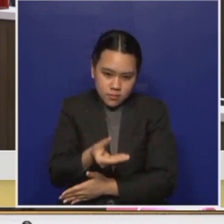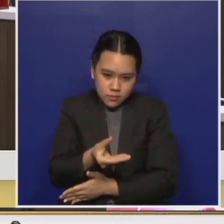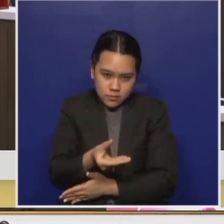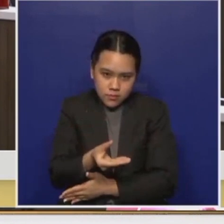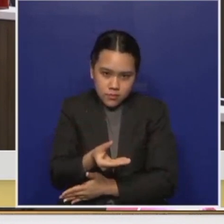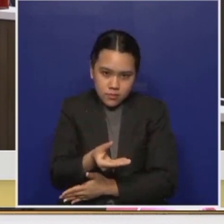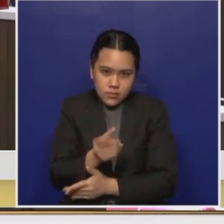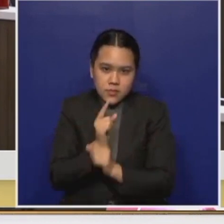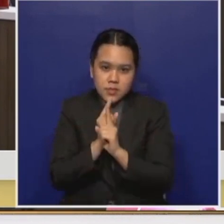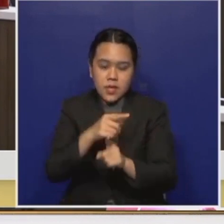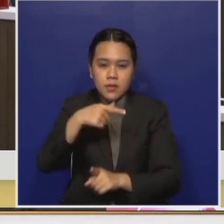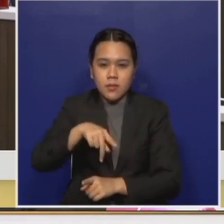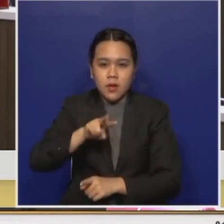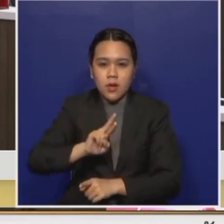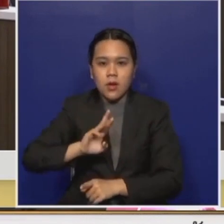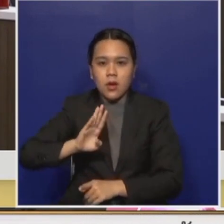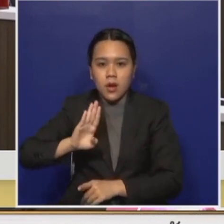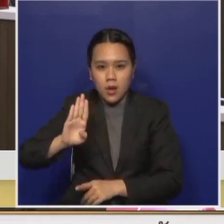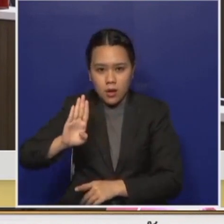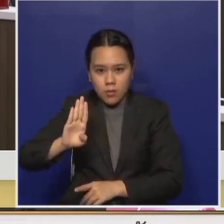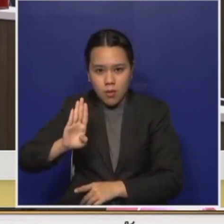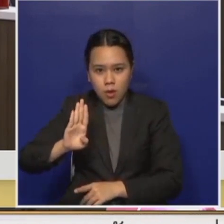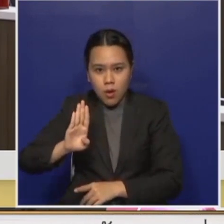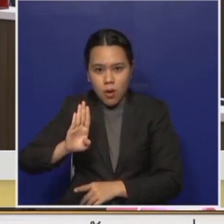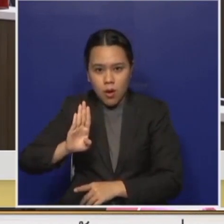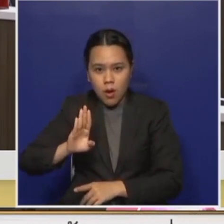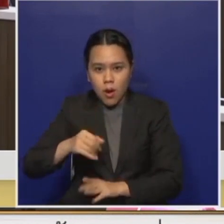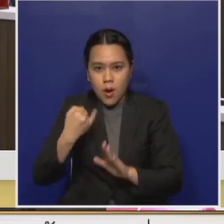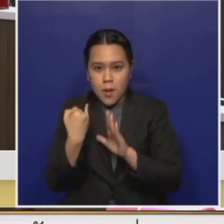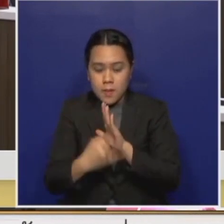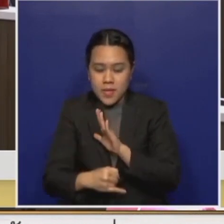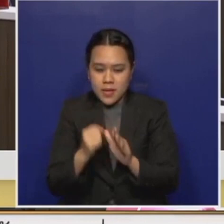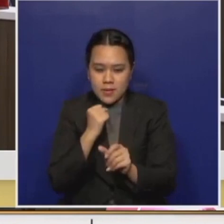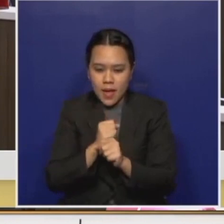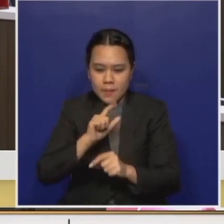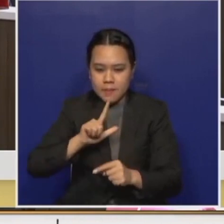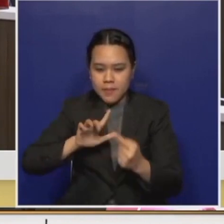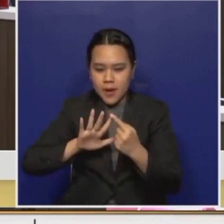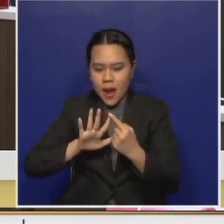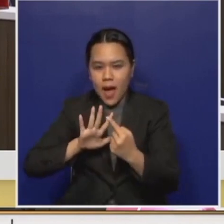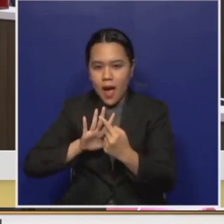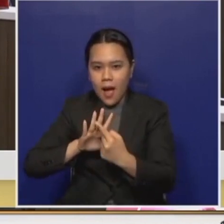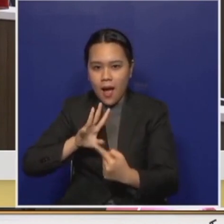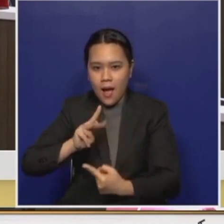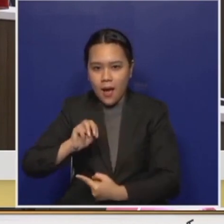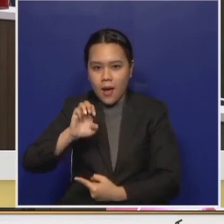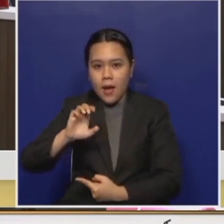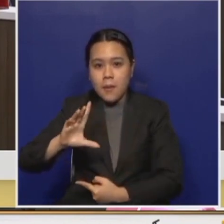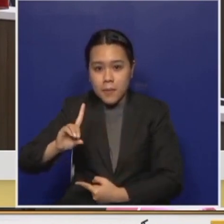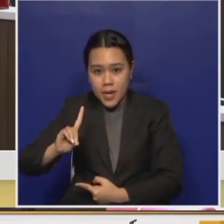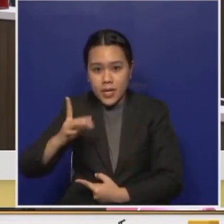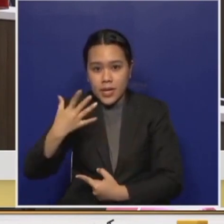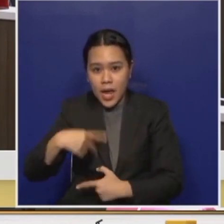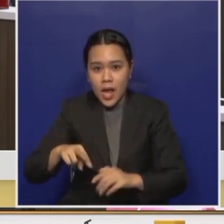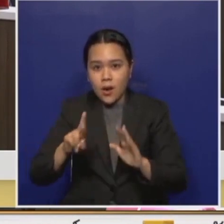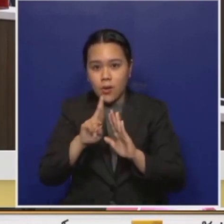ตามพระรชนัว่ โยการรบผิทางละเมิดของเจ้านาทีแล้วก็มีระเบียสำนกใโยกรmiti